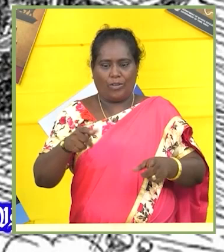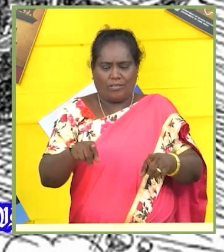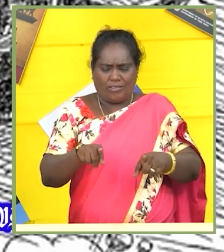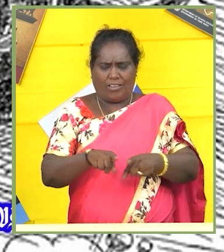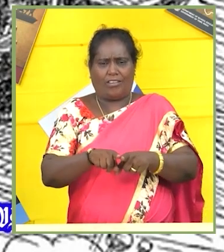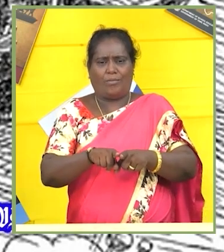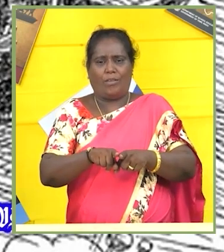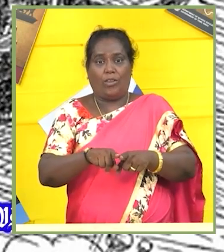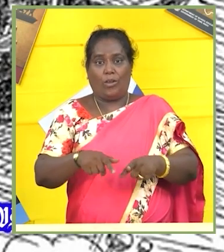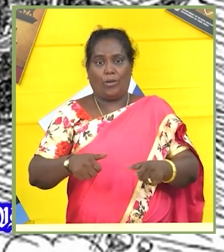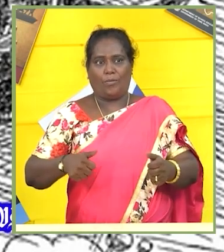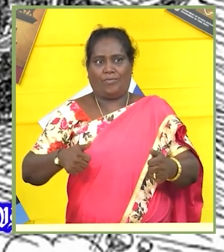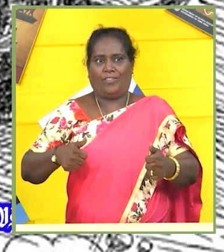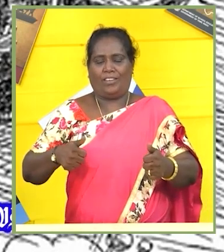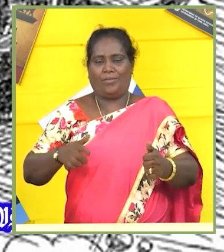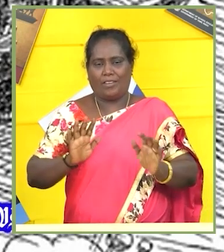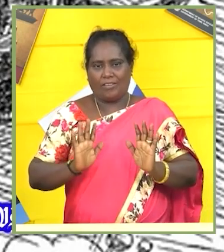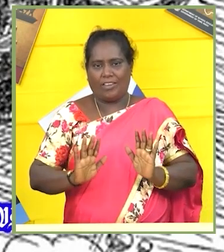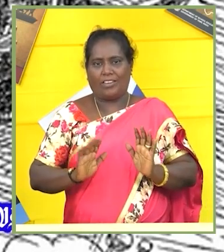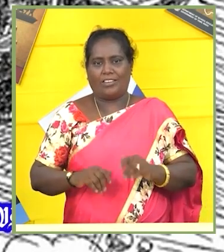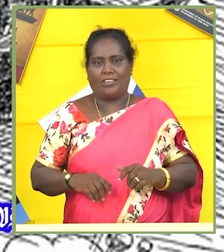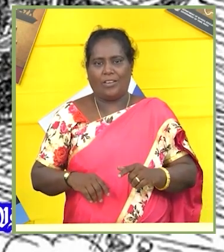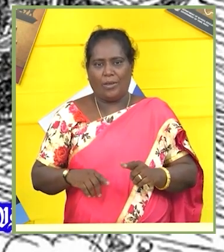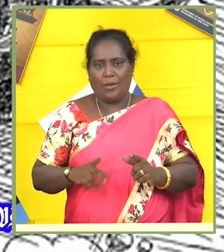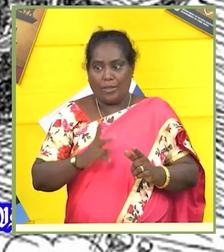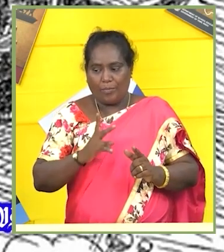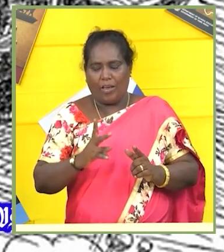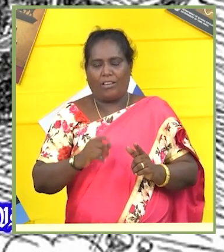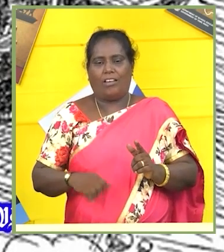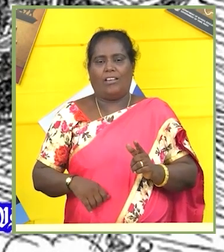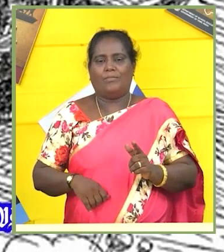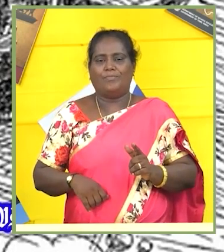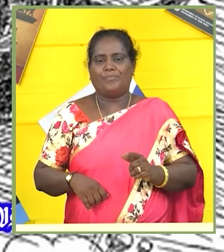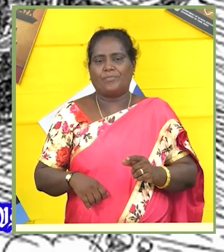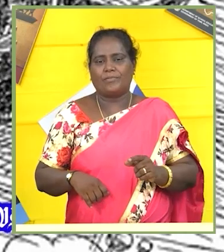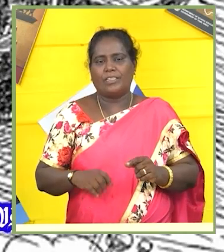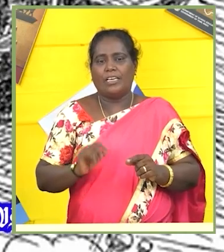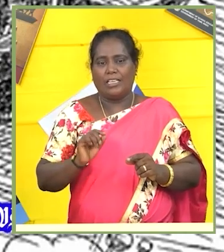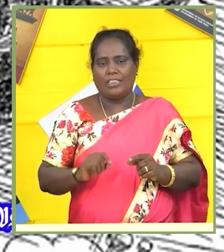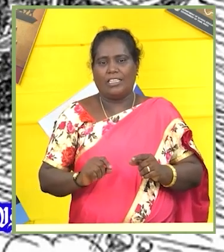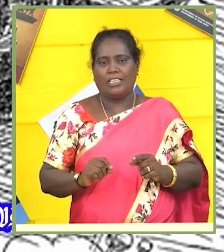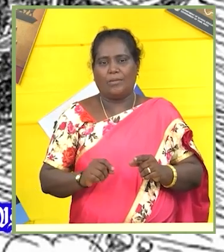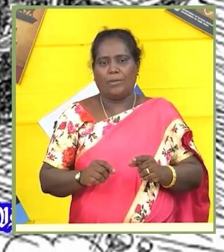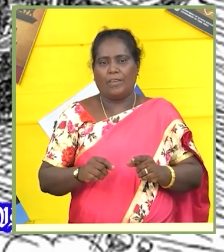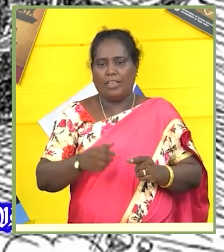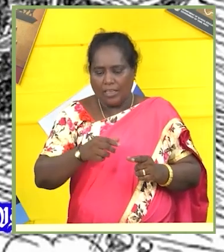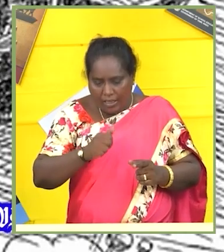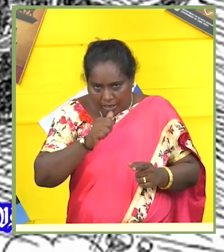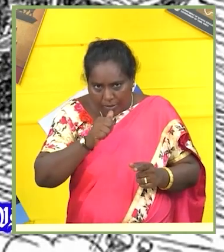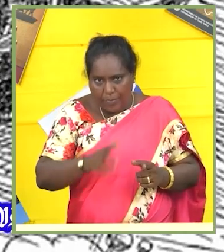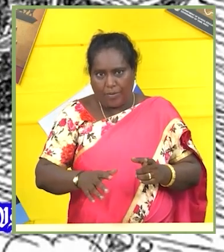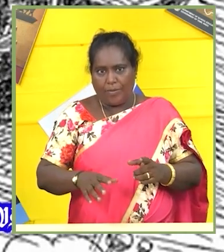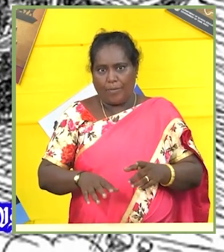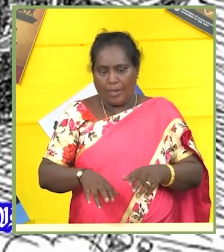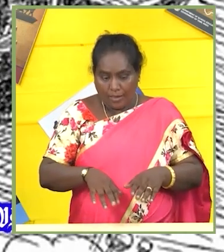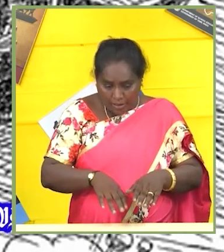இமிழ் நல் ஏற்றினம் பல, களம் புகும் மல்லர் வனப்பு ஒத்தன. அப்போ ஏறுதழுவுதல்